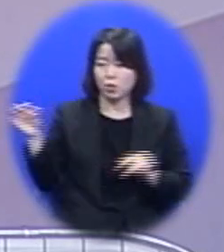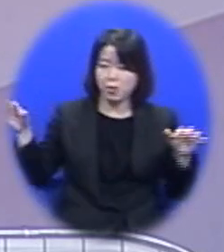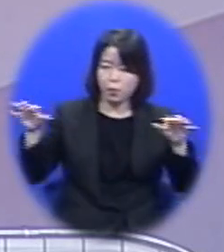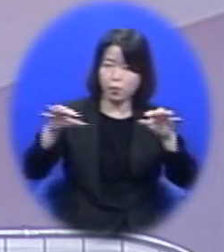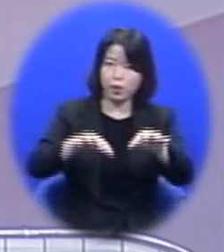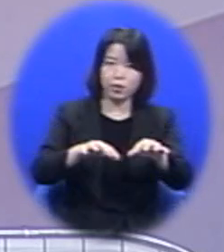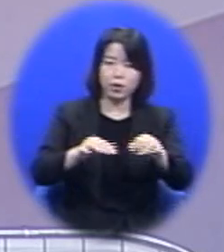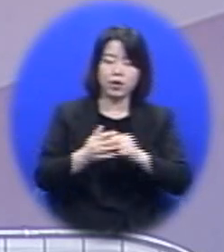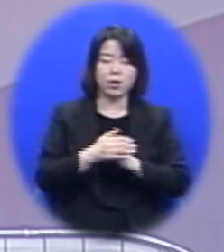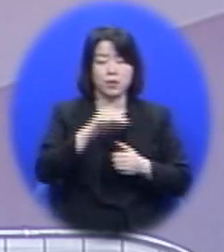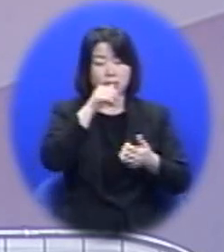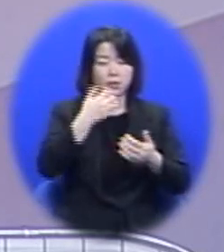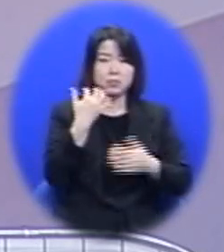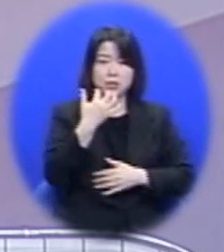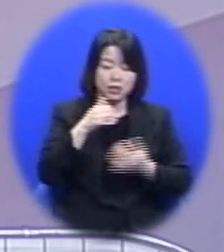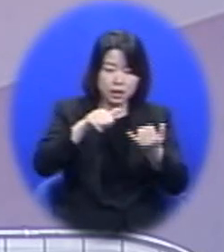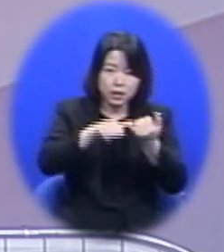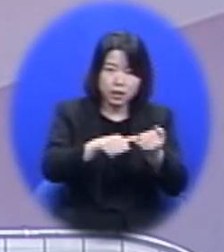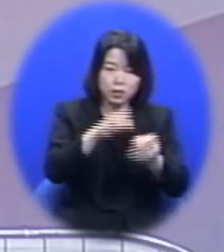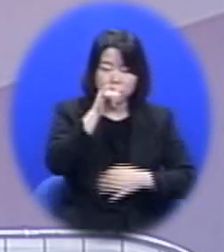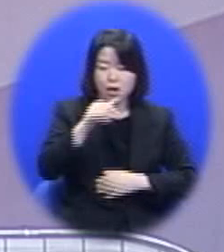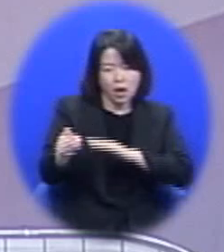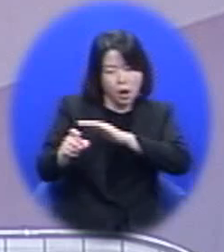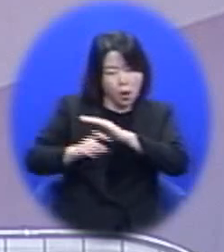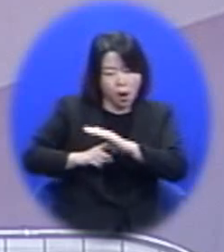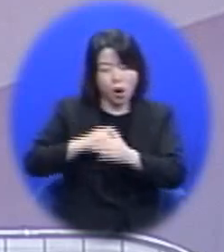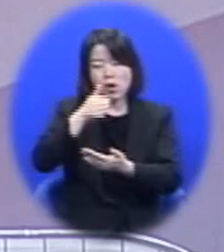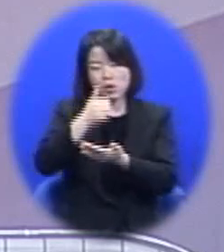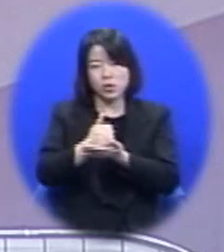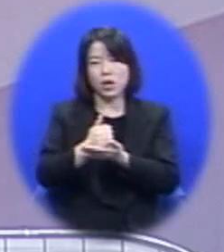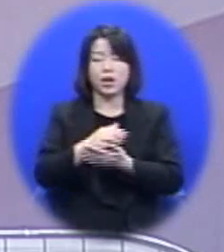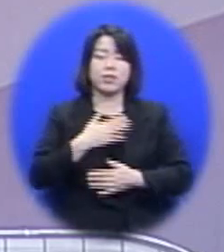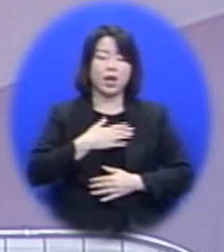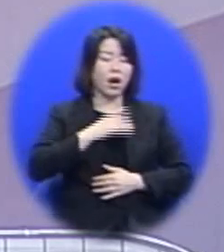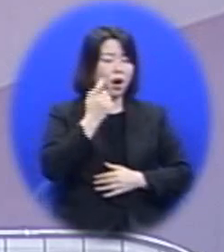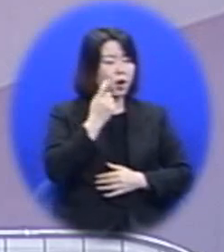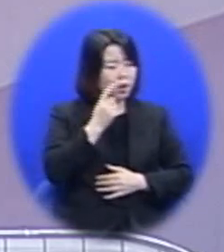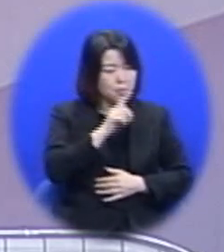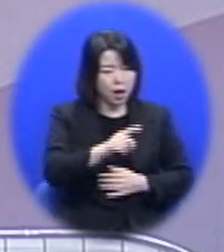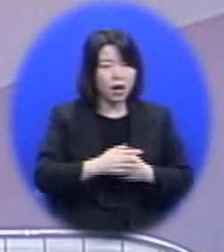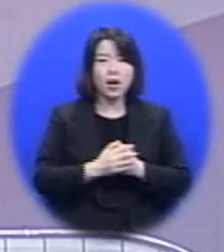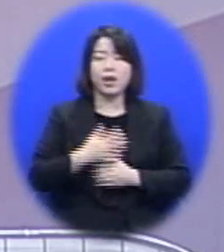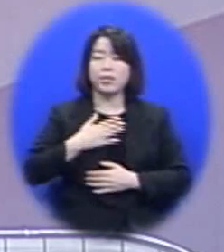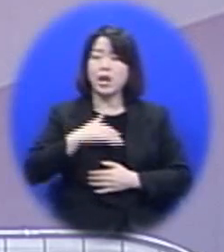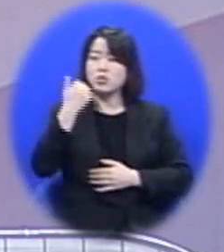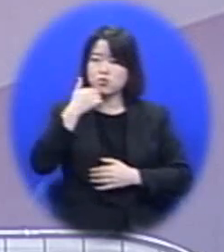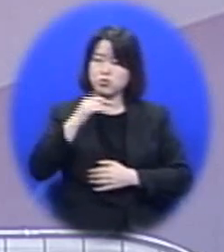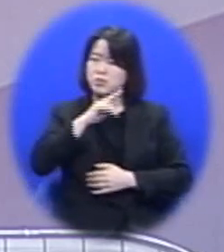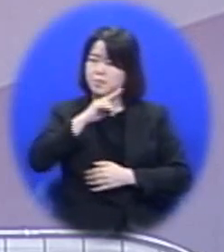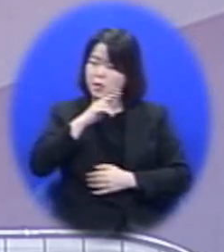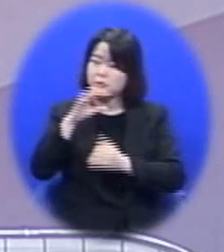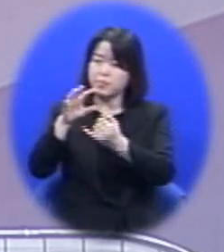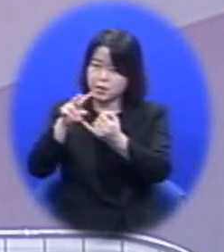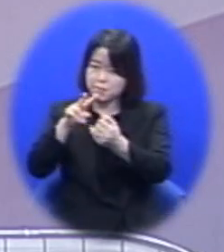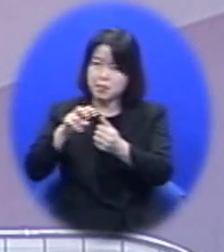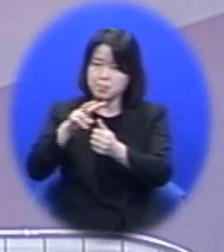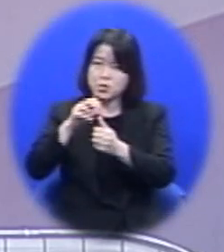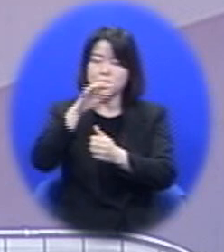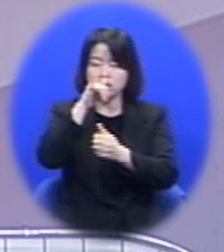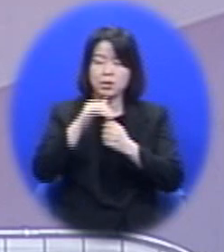간음을 저질렀습니다. 내가 도적질을 한 적이 있습니다. 내가 거짓말을 했습니다. 나는 누구를 시기하고